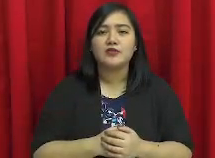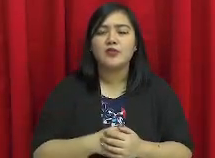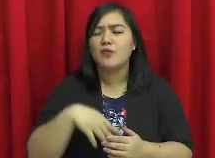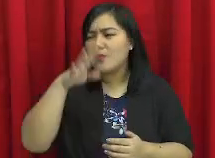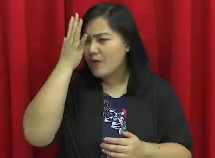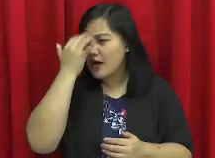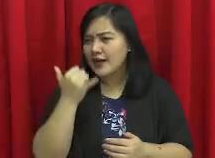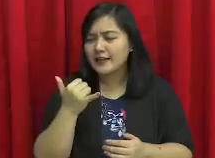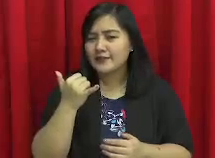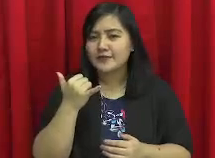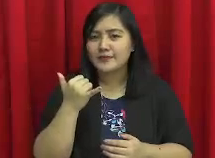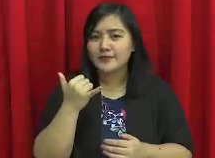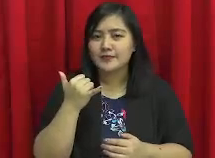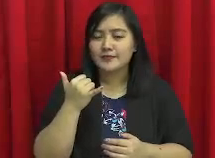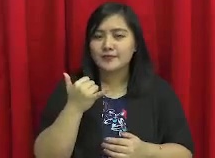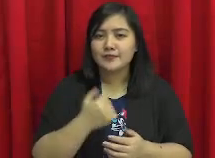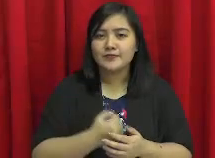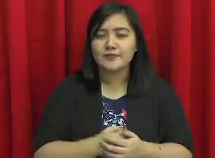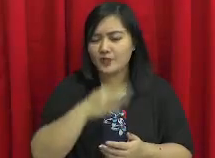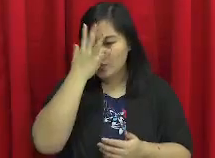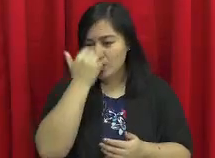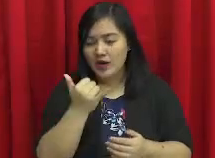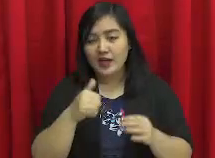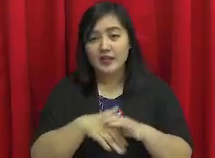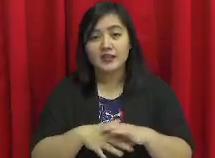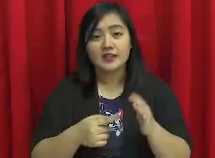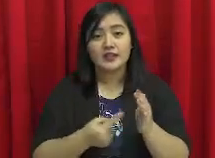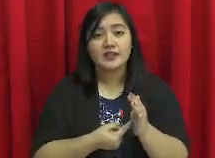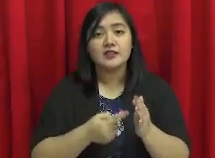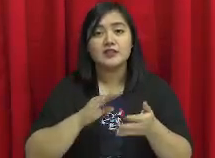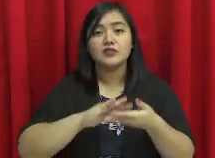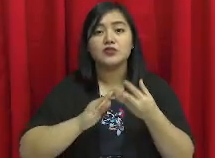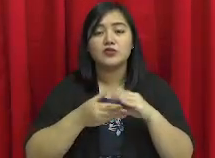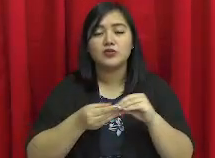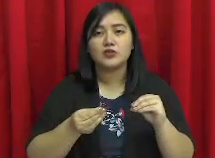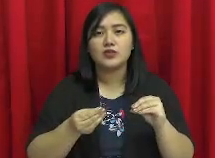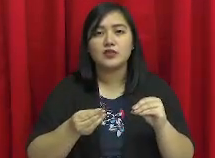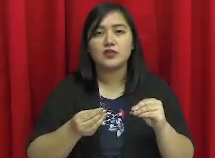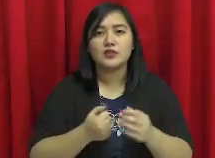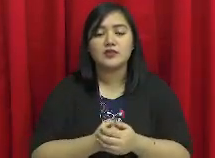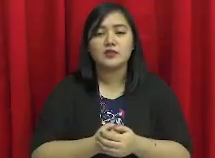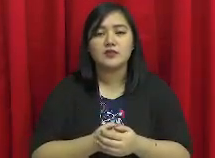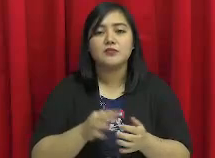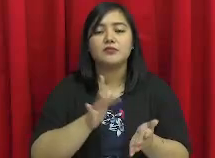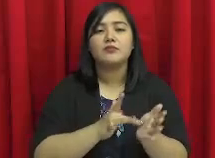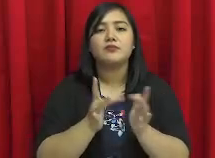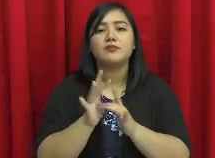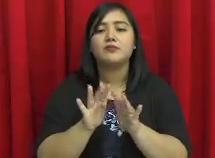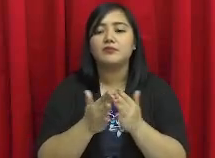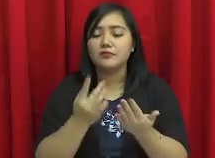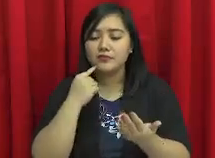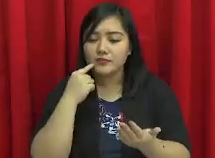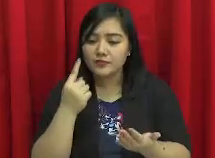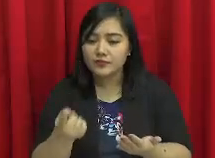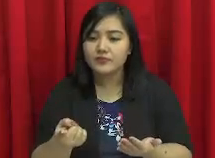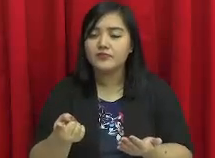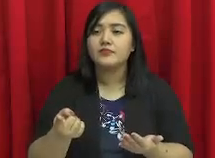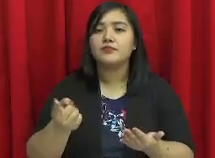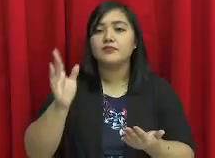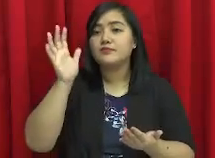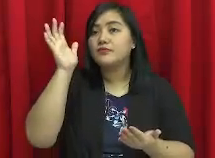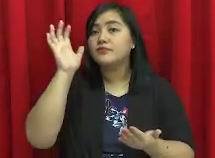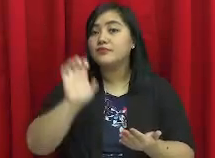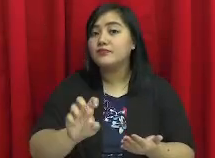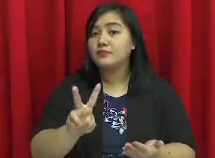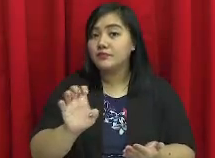home, isipin nyo ito, bakit kaya sa storya na ito, ganun na lang siya, sabi ng Biblia, she took off the fruit thereof and